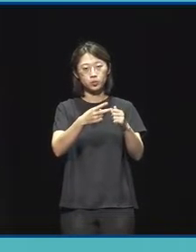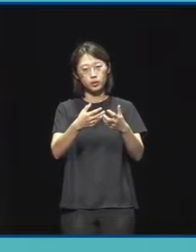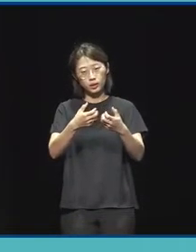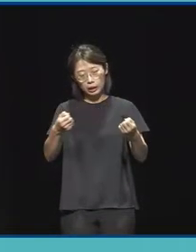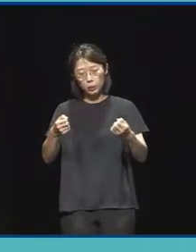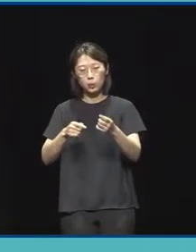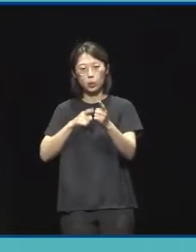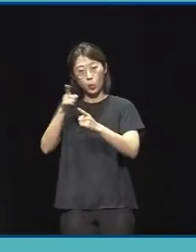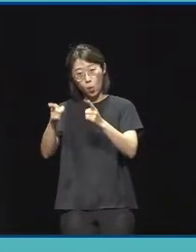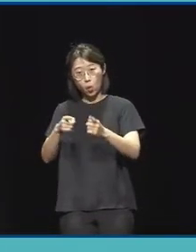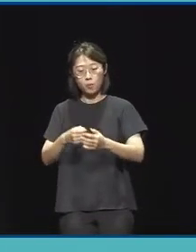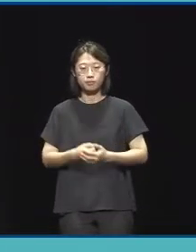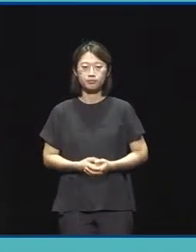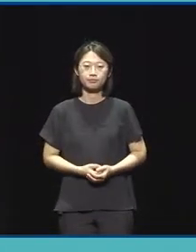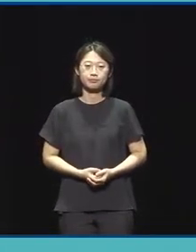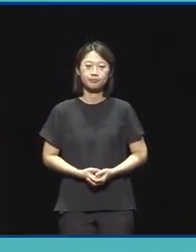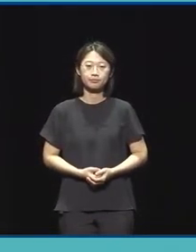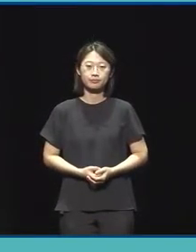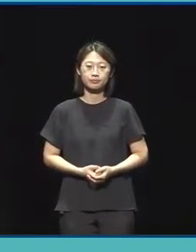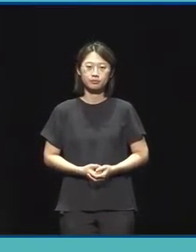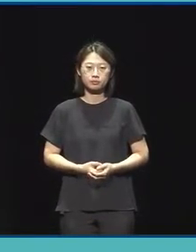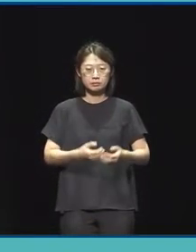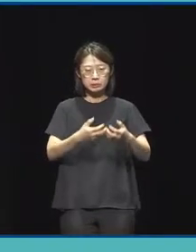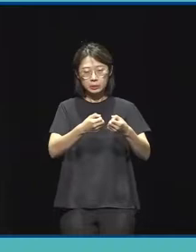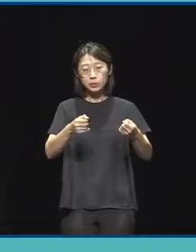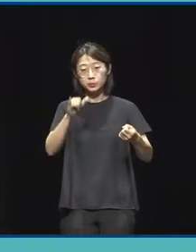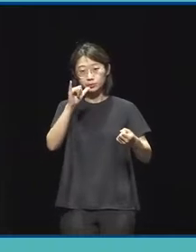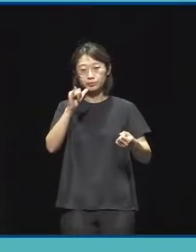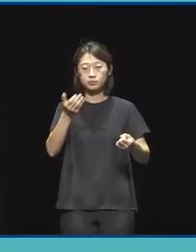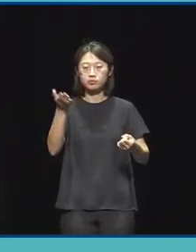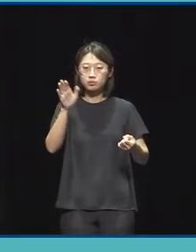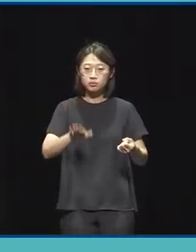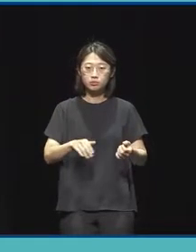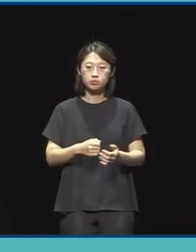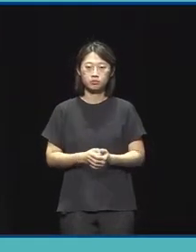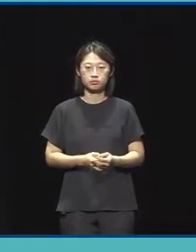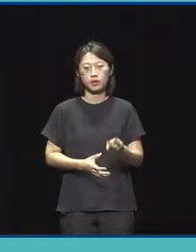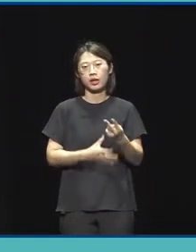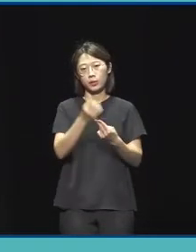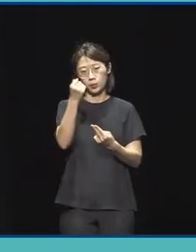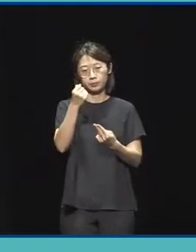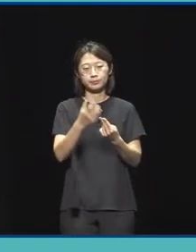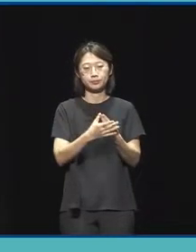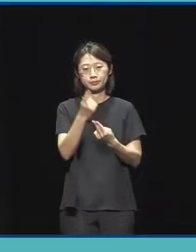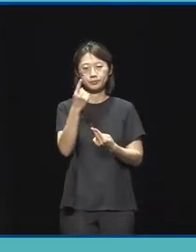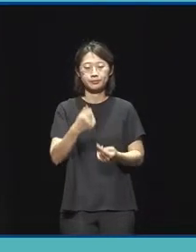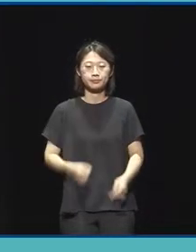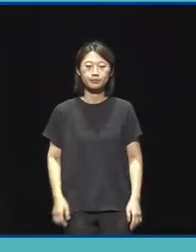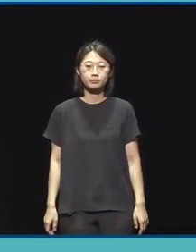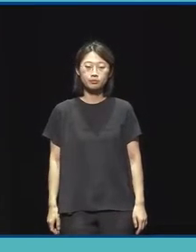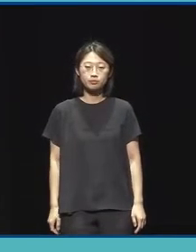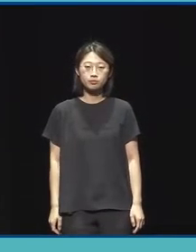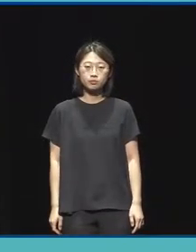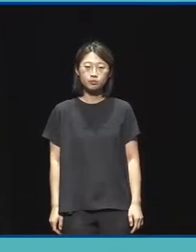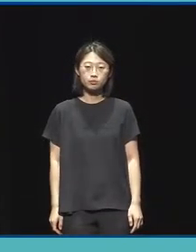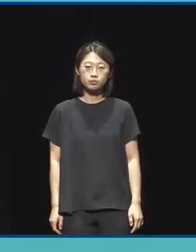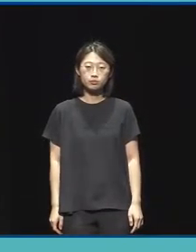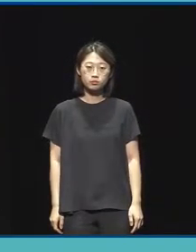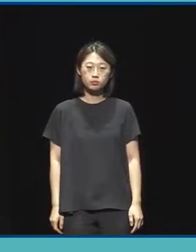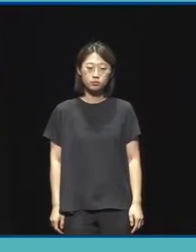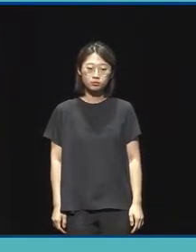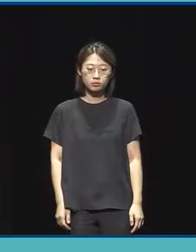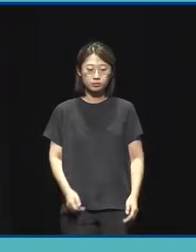별도 공모로 나누어 사업 공고가 나갔었는데요 이것을 일어나 했습니다 앞으로 굳이